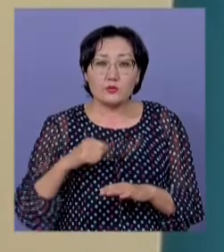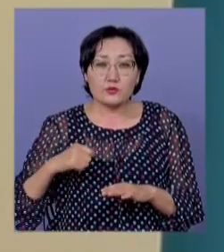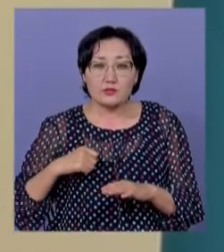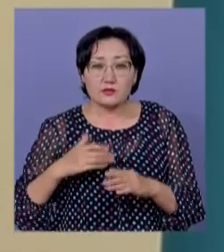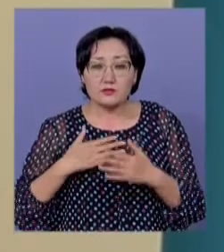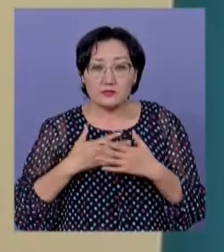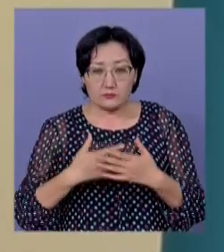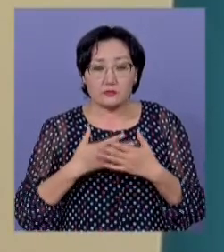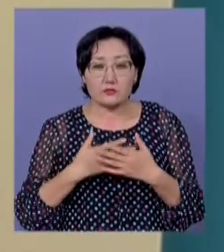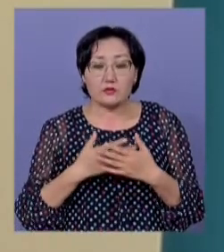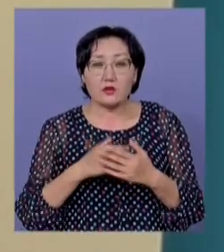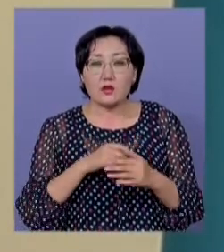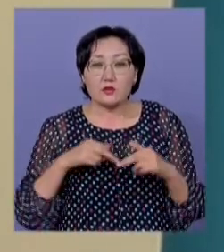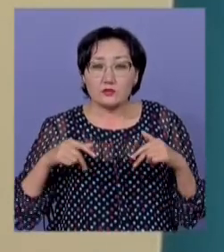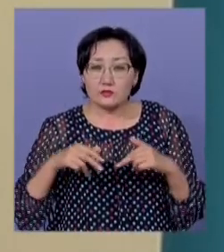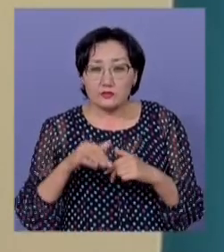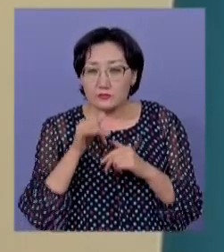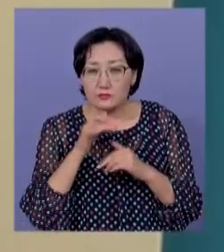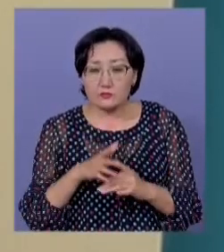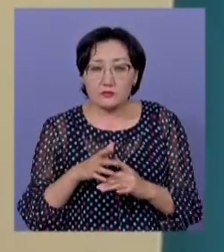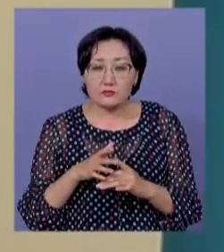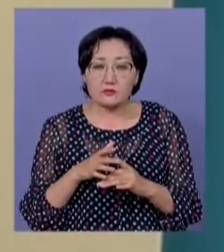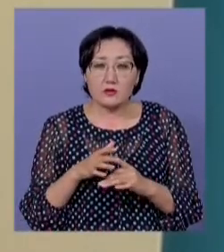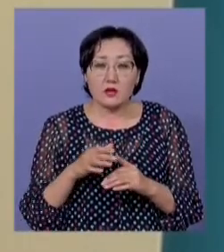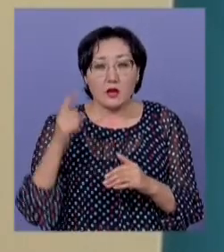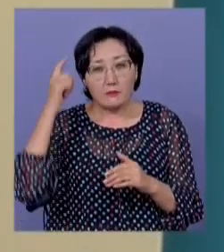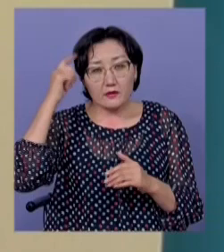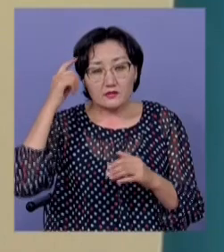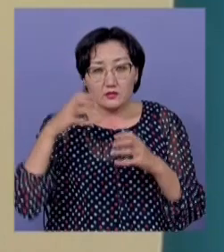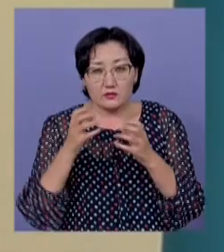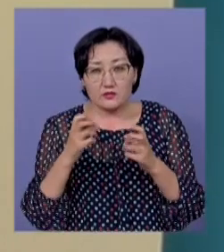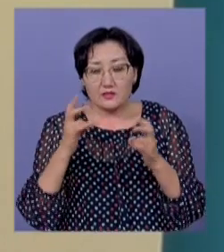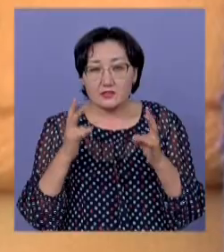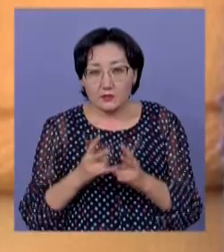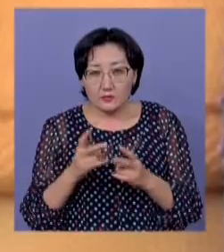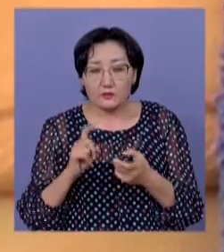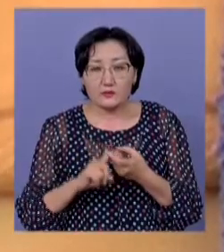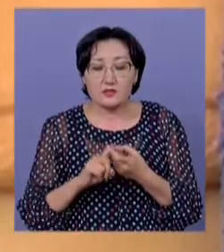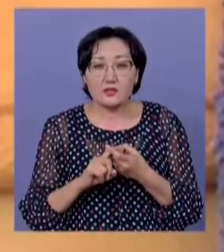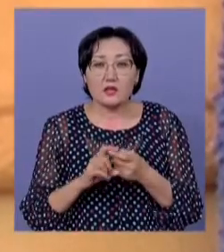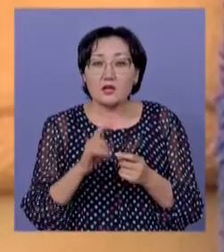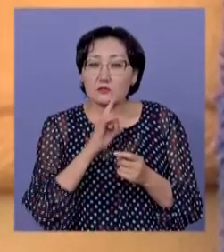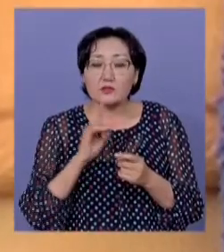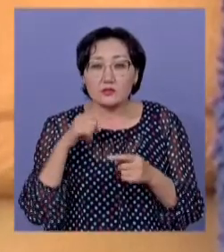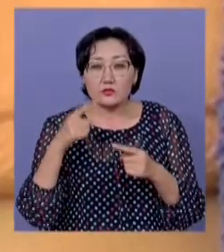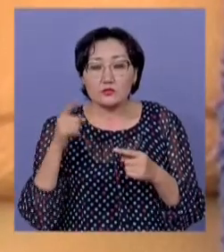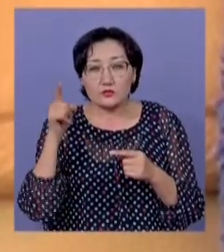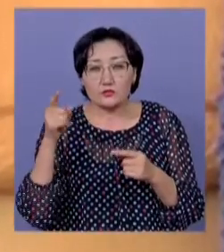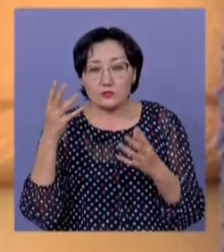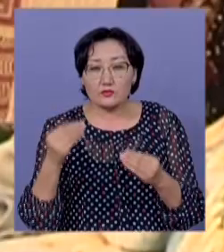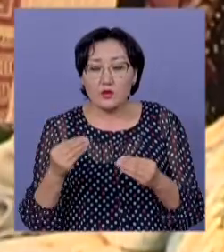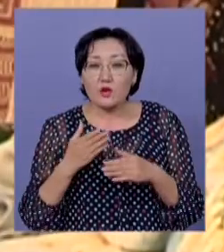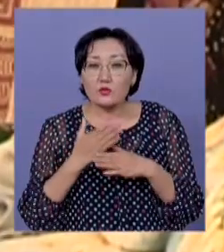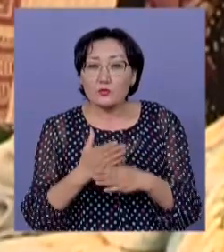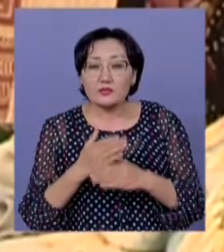өздігінен демалады, бірақ қимыл қозғалысы шектелген, басымен жаңағы зақымдануына байланысты. Эльмираның айтуынша сол күннен бері көмекке